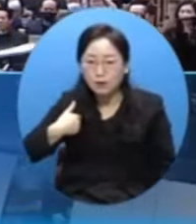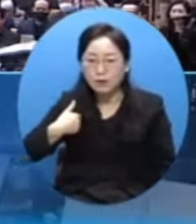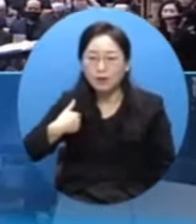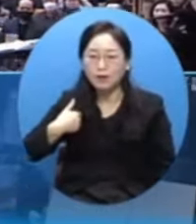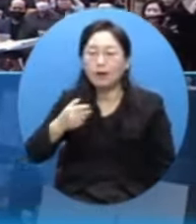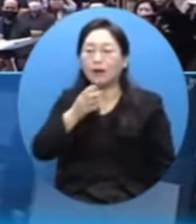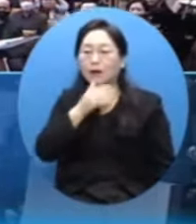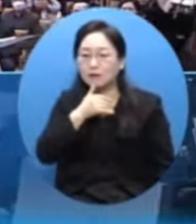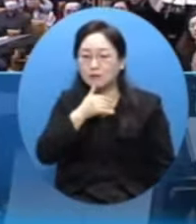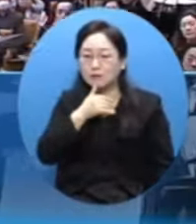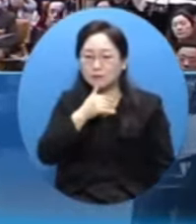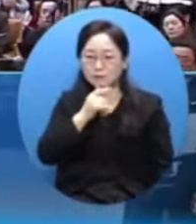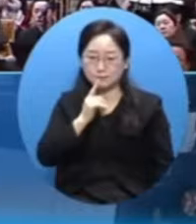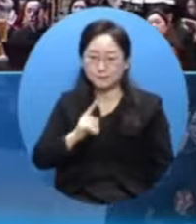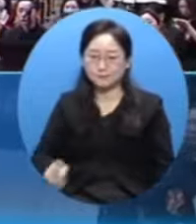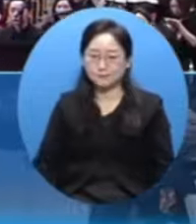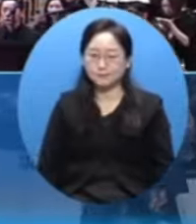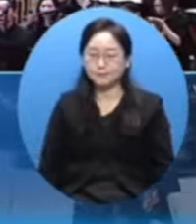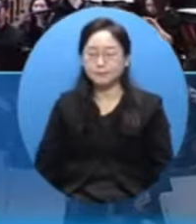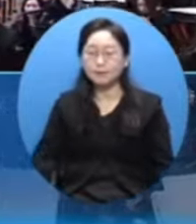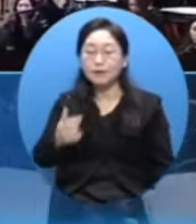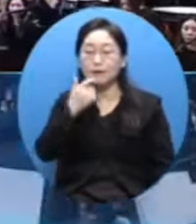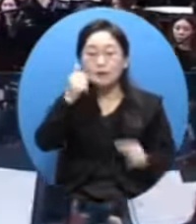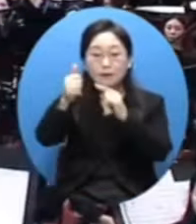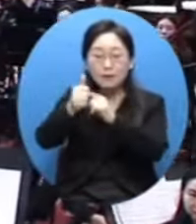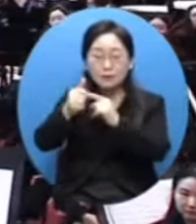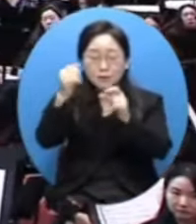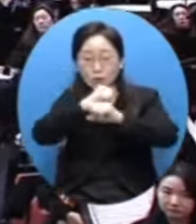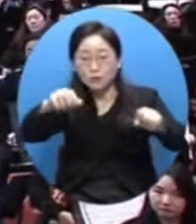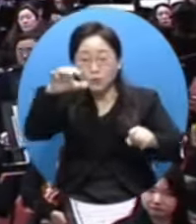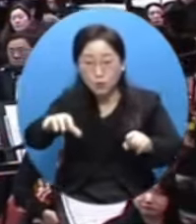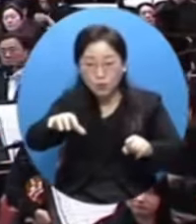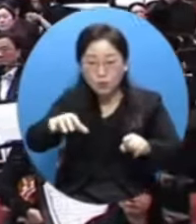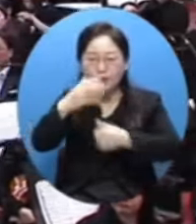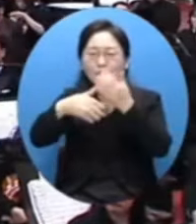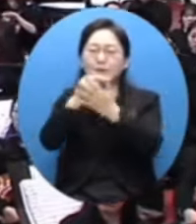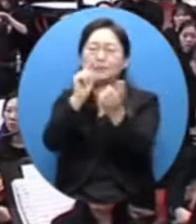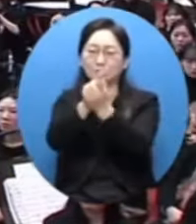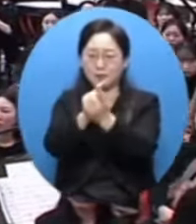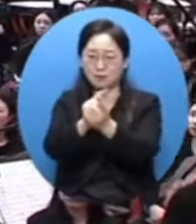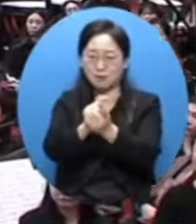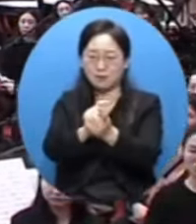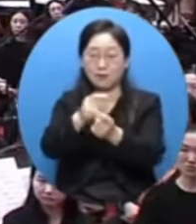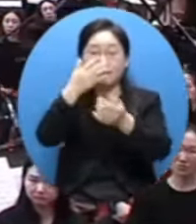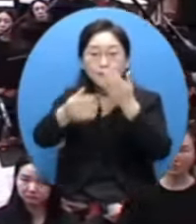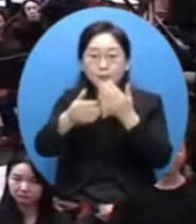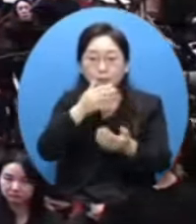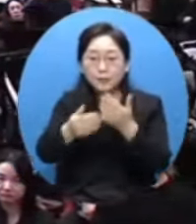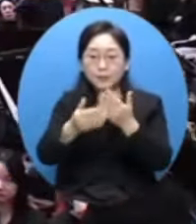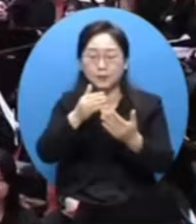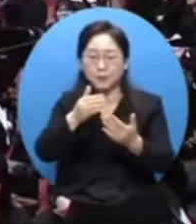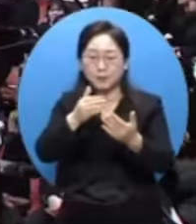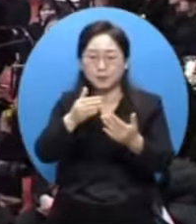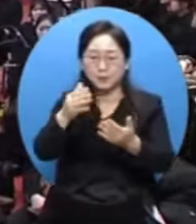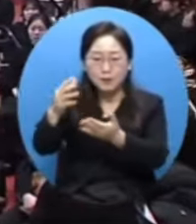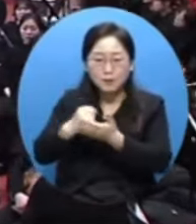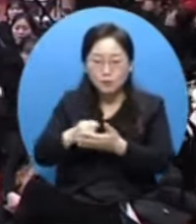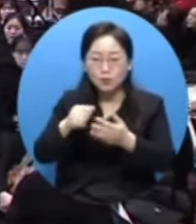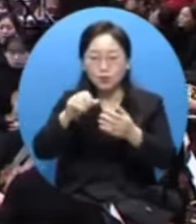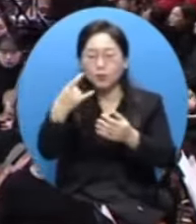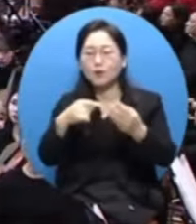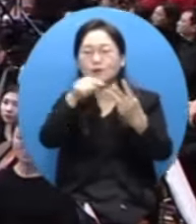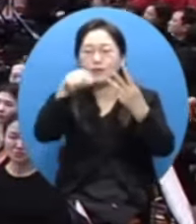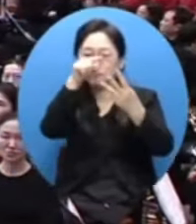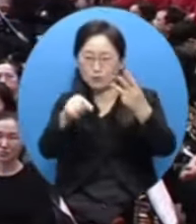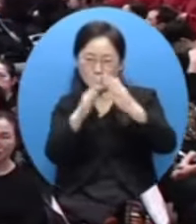못하도다 성경 말씀합니다. 야곱이 광야길에서 하나님을 만난 것입니다. 하나님 만난 그 체험이 그가 삼촌의 집에 가서